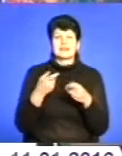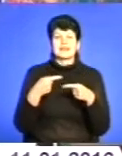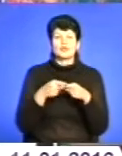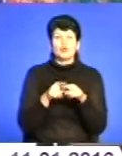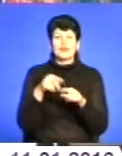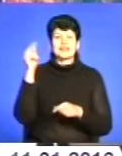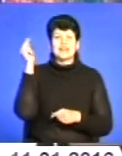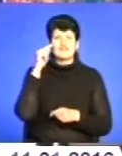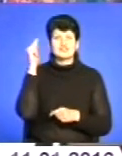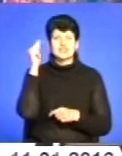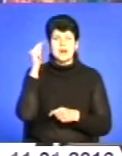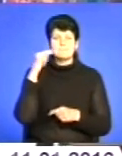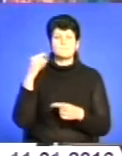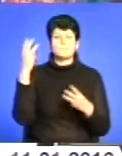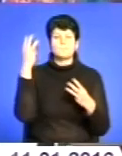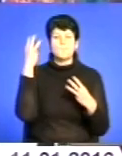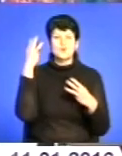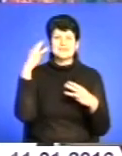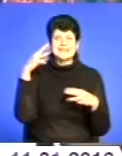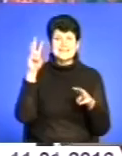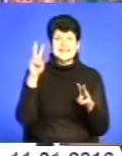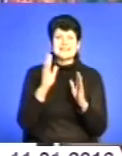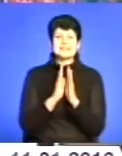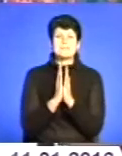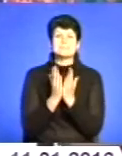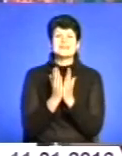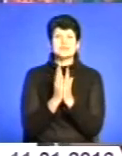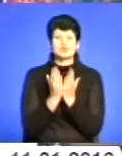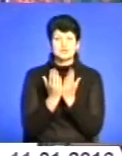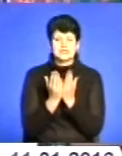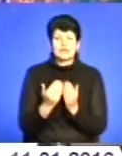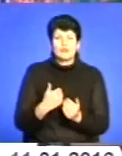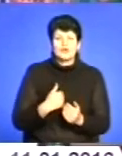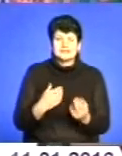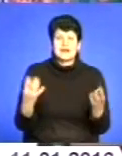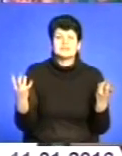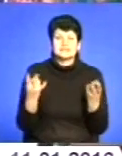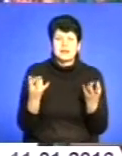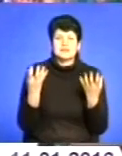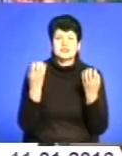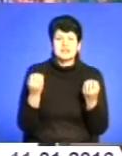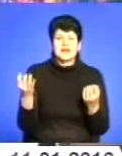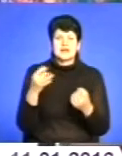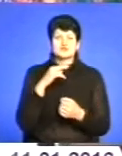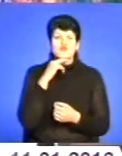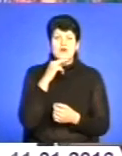навчання, модернізації підручників. Бо нам треба ще раз уважно переглянути